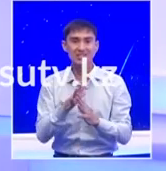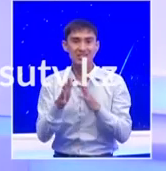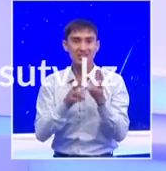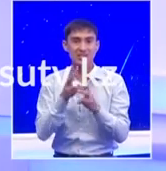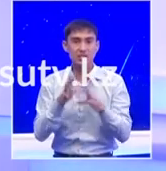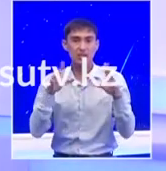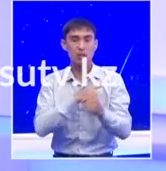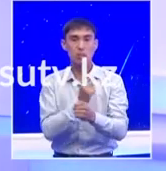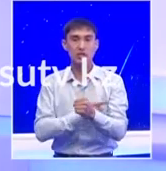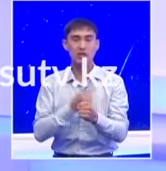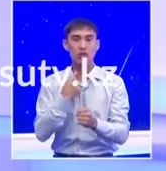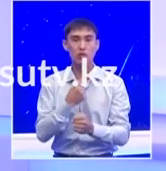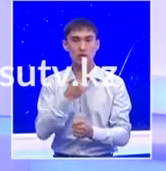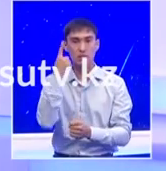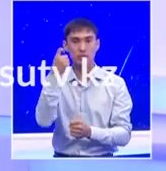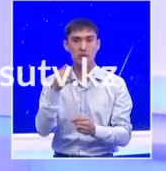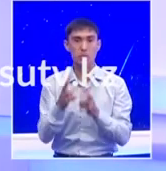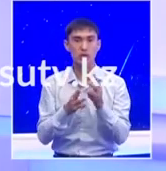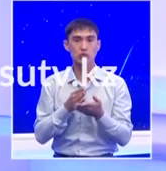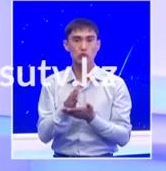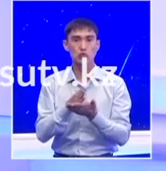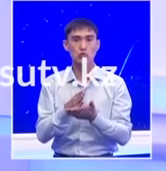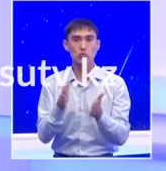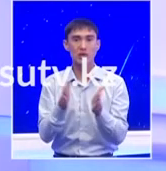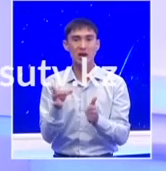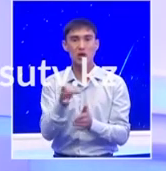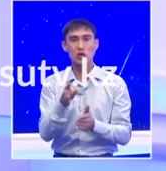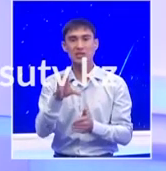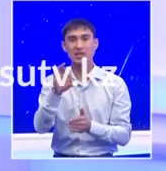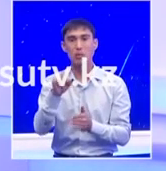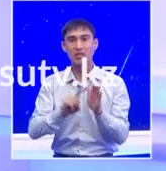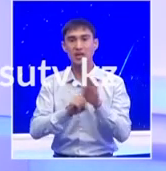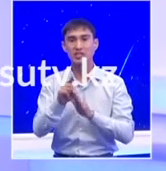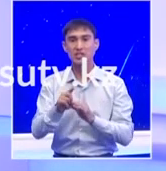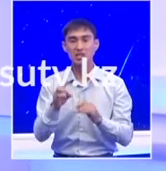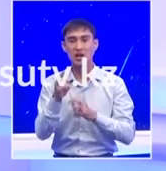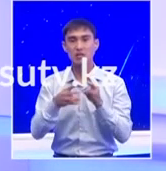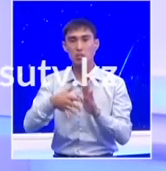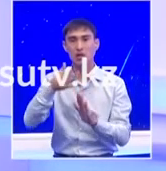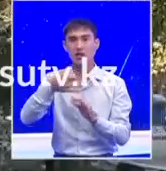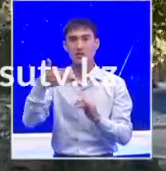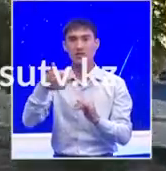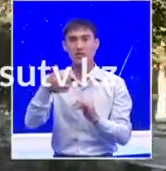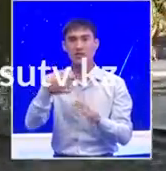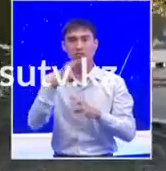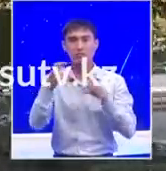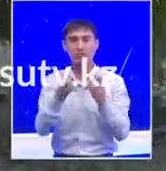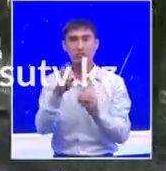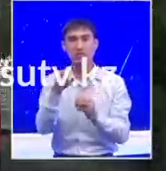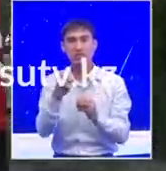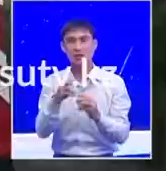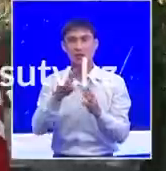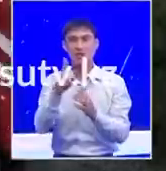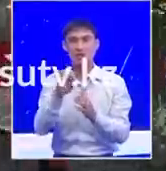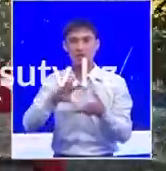пожар в Талдыкургане. По сообщениям пожарных служб, в микрорайоне Сабан начали гореть многоэтажки. Из густо задымленных квартир